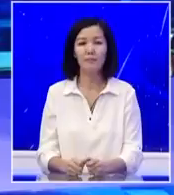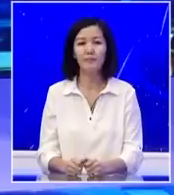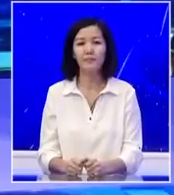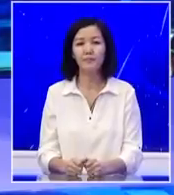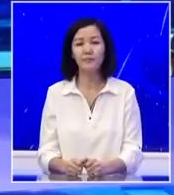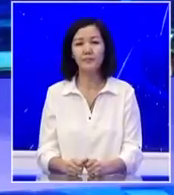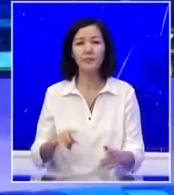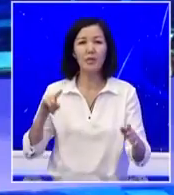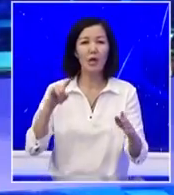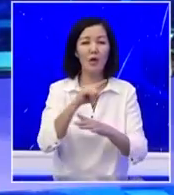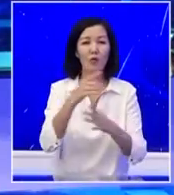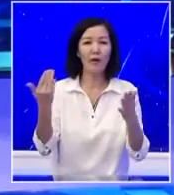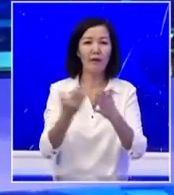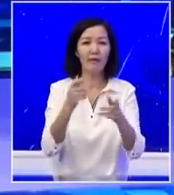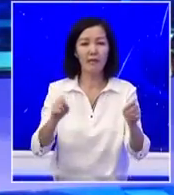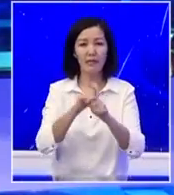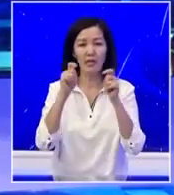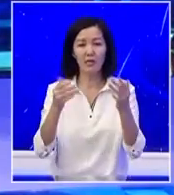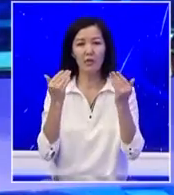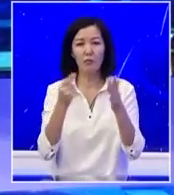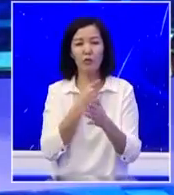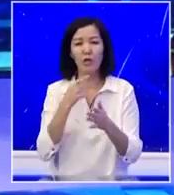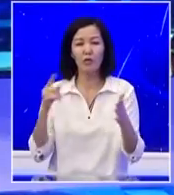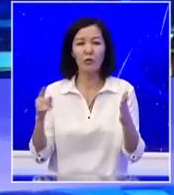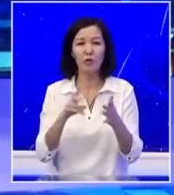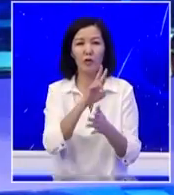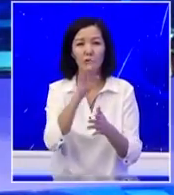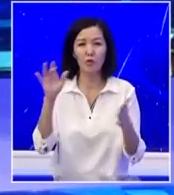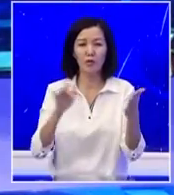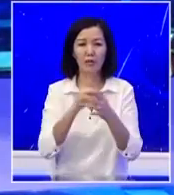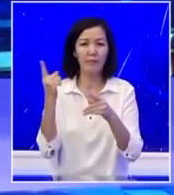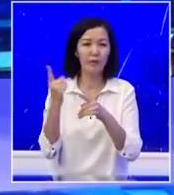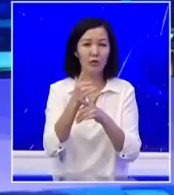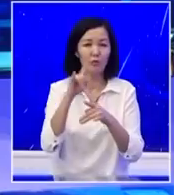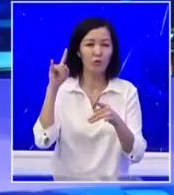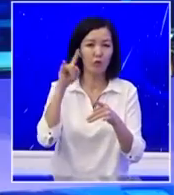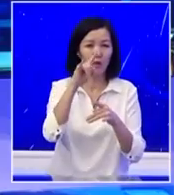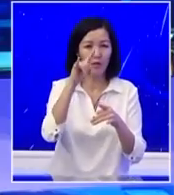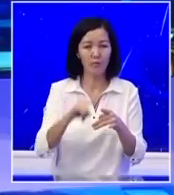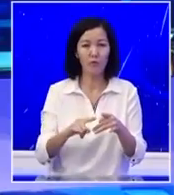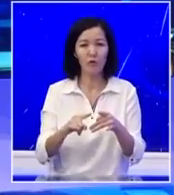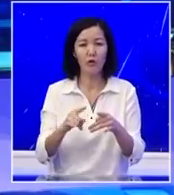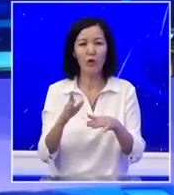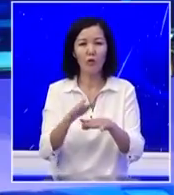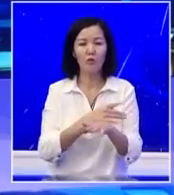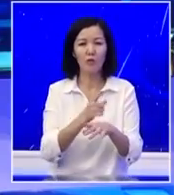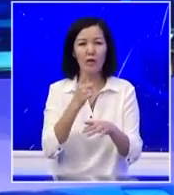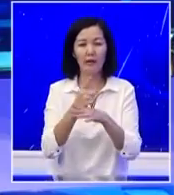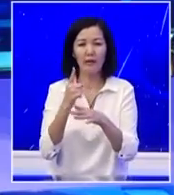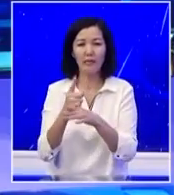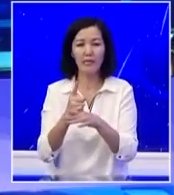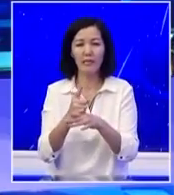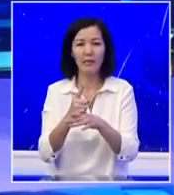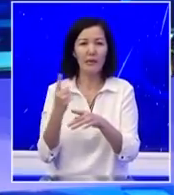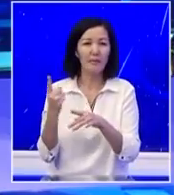Әуе қатынасы жанданды. Бүгін Талдықорған әуежайына Нұр-Сұлтаннан алғаш ұшақ келіп қонды. Ұзақ карантиннің әсері. Бірінші